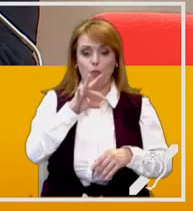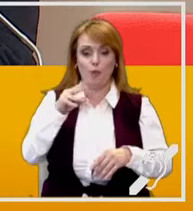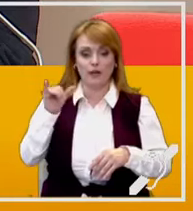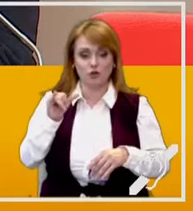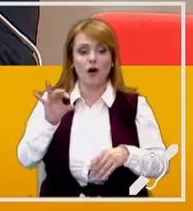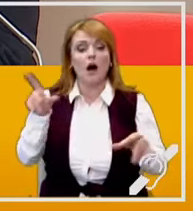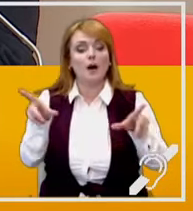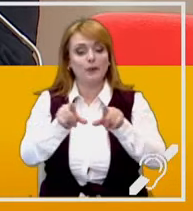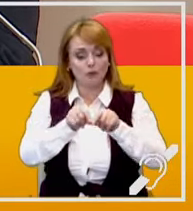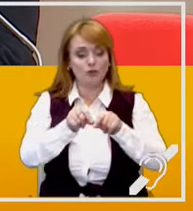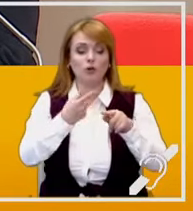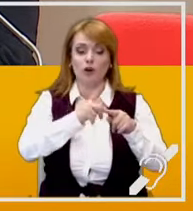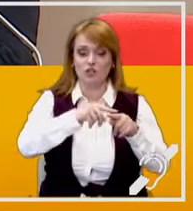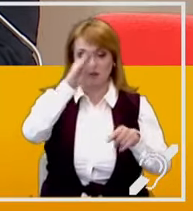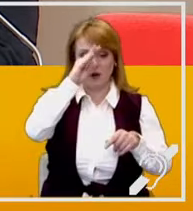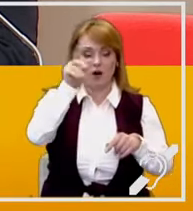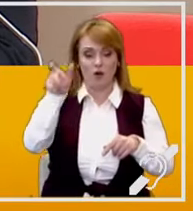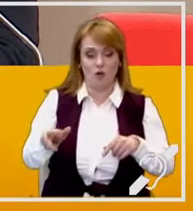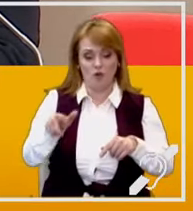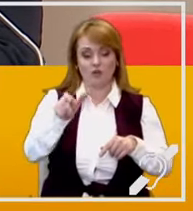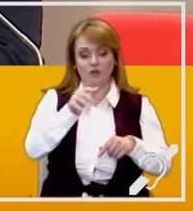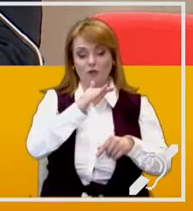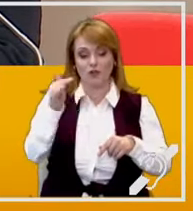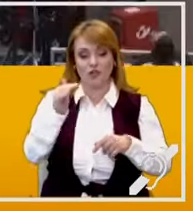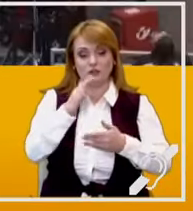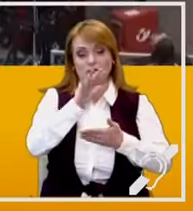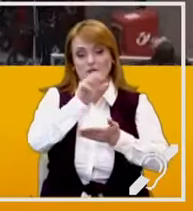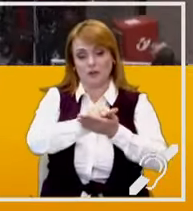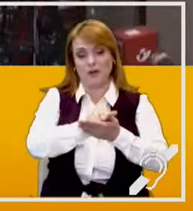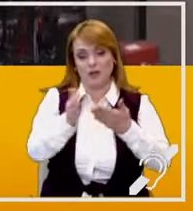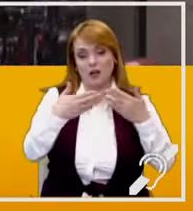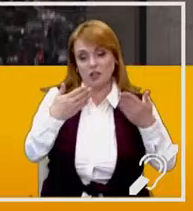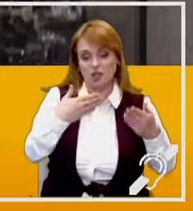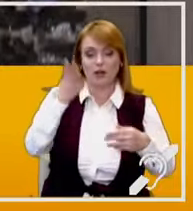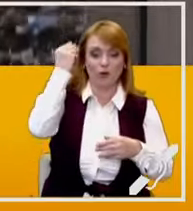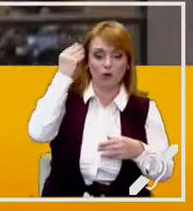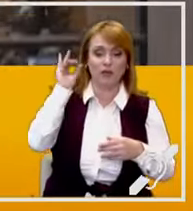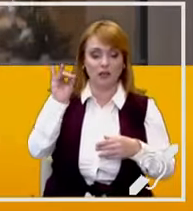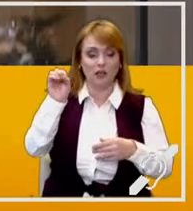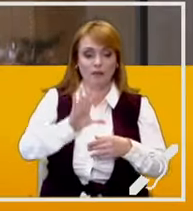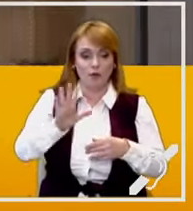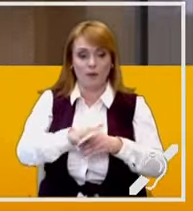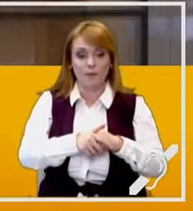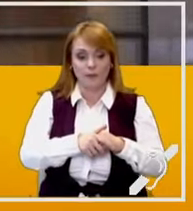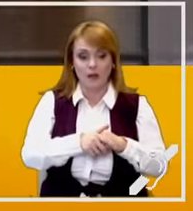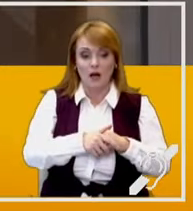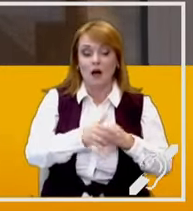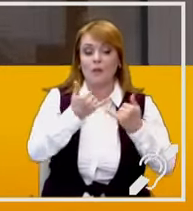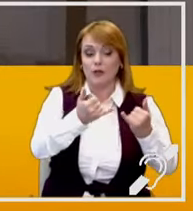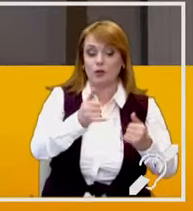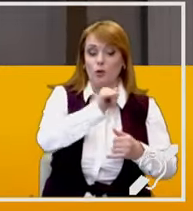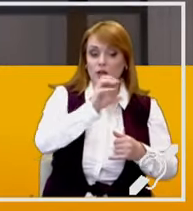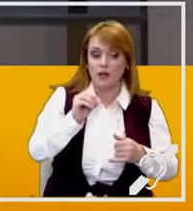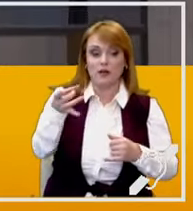și Negocieri de Extindere a Uniunii Europene, Hert Jan Kupman. It's a wonderful achievement, but it's also